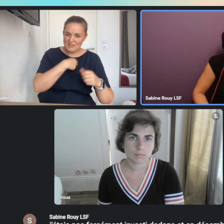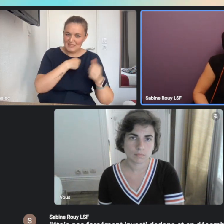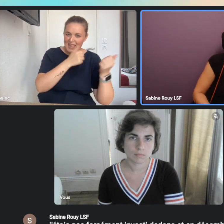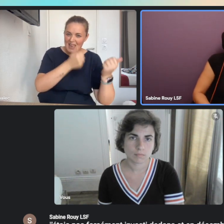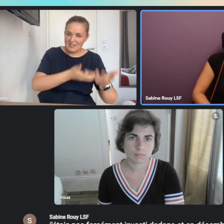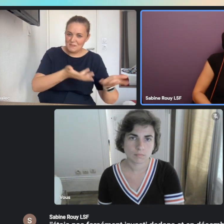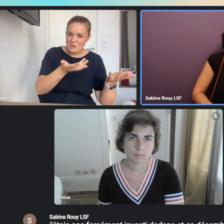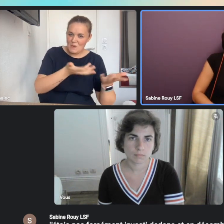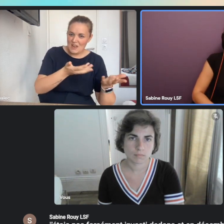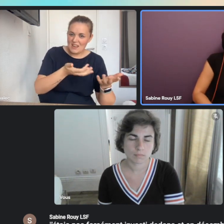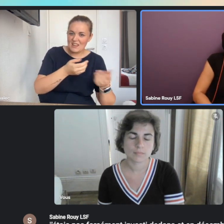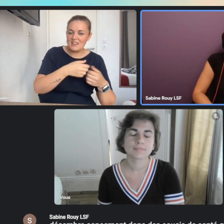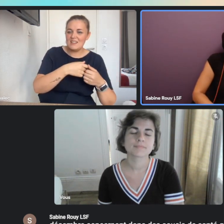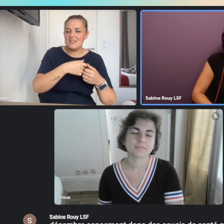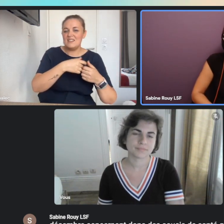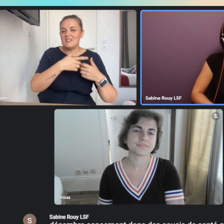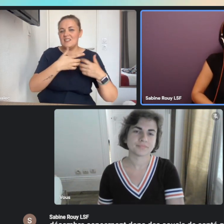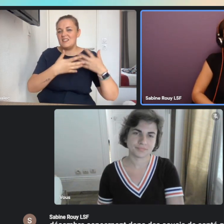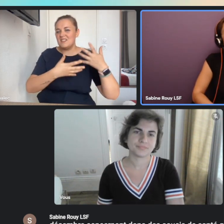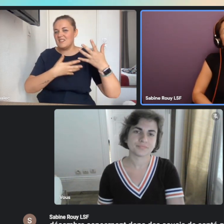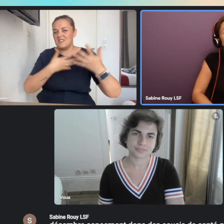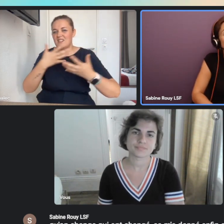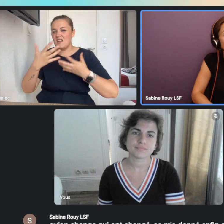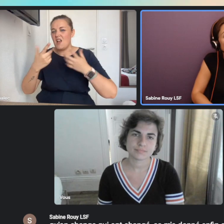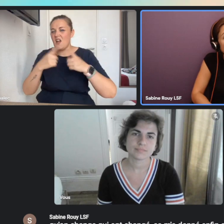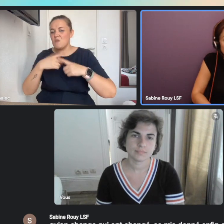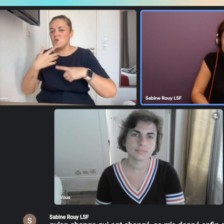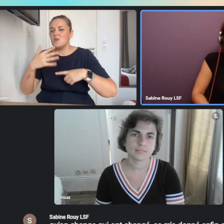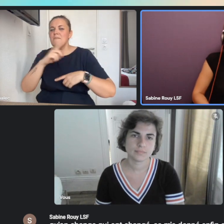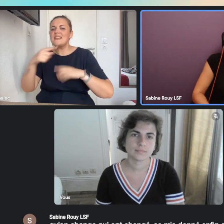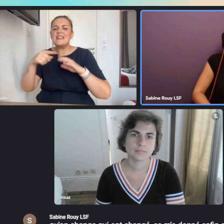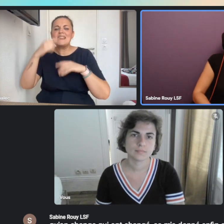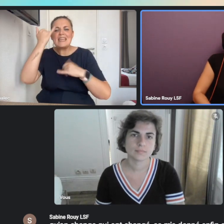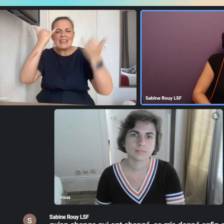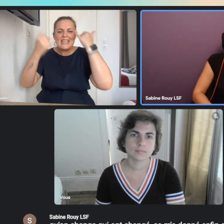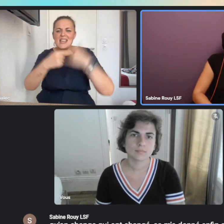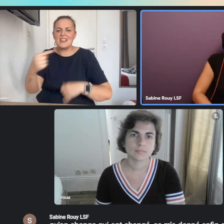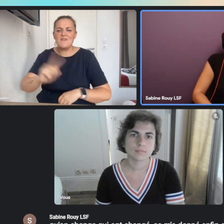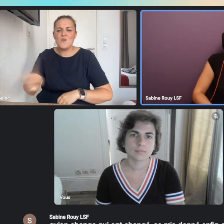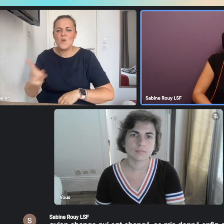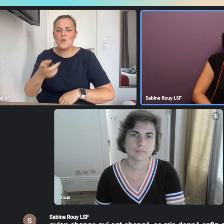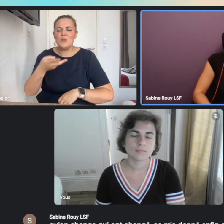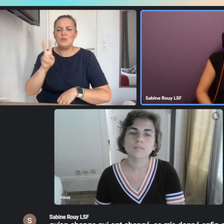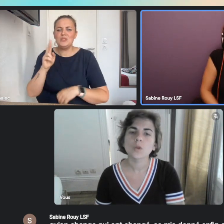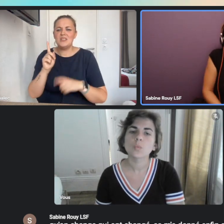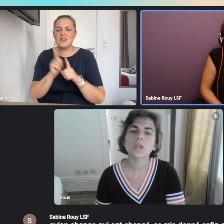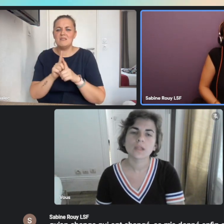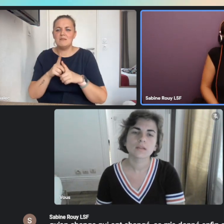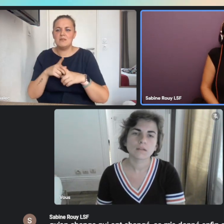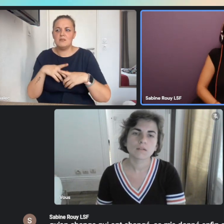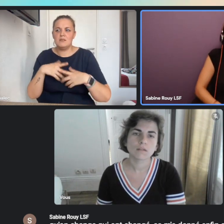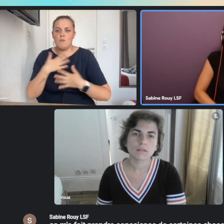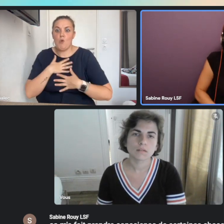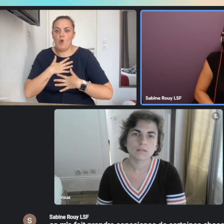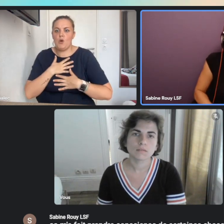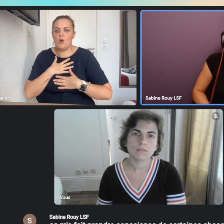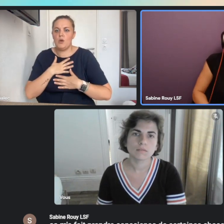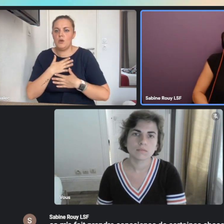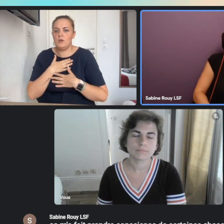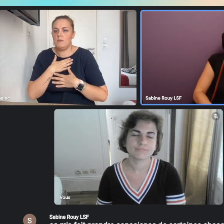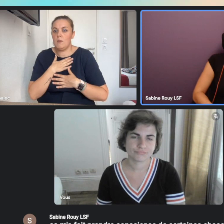du futur. Si maintenant j'ai des mauvaises habitudes, qu'est-ce qui va advenir par la suite? Heu, C'était pas forcément des idées